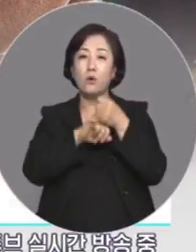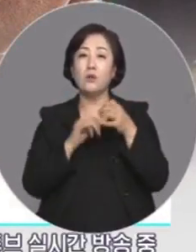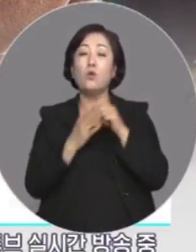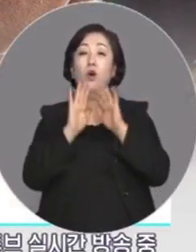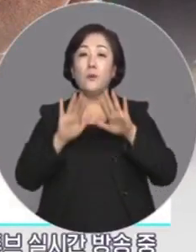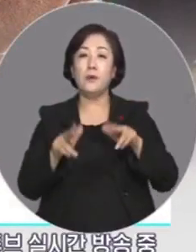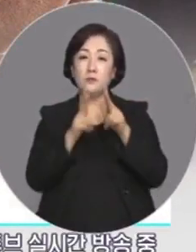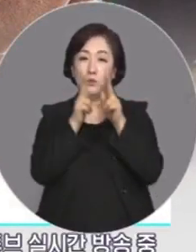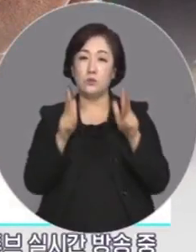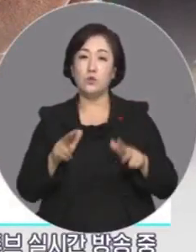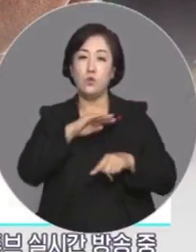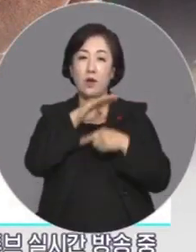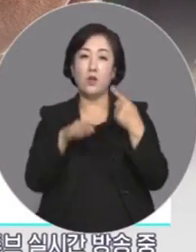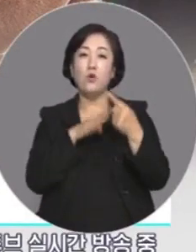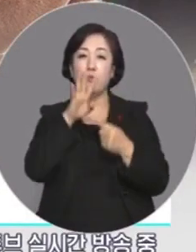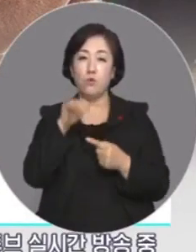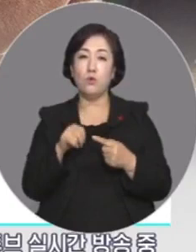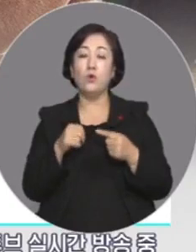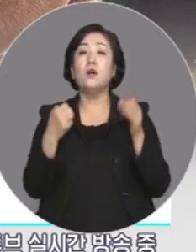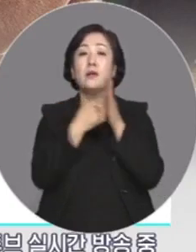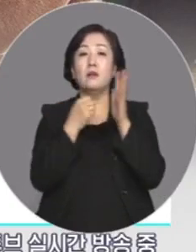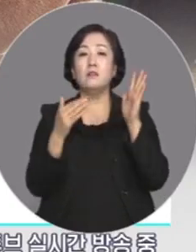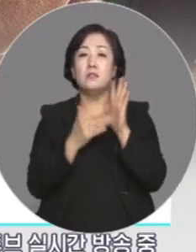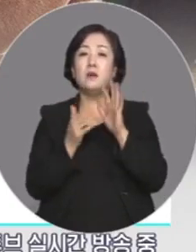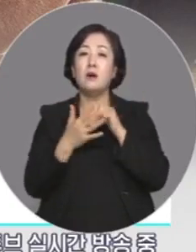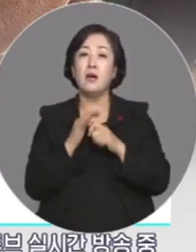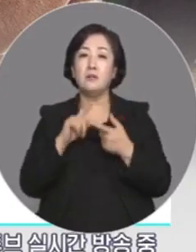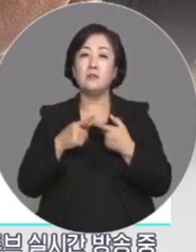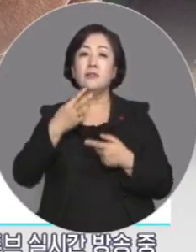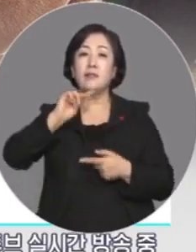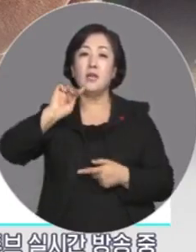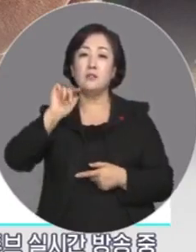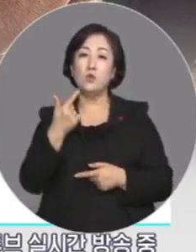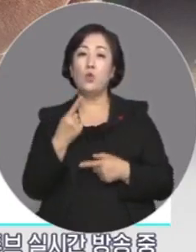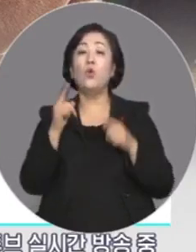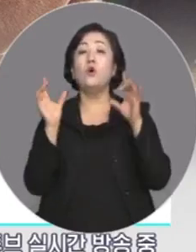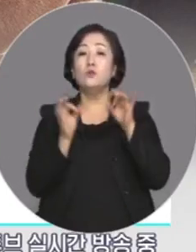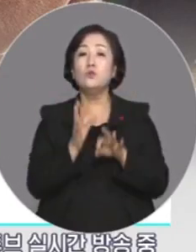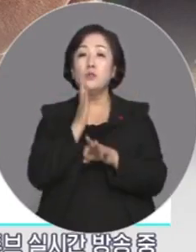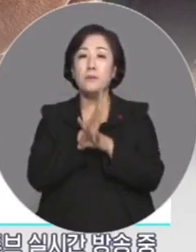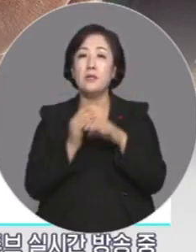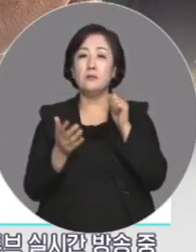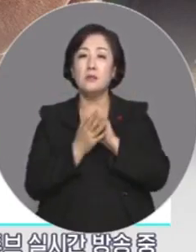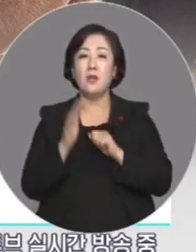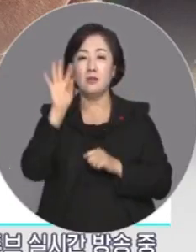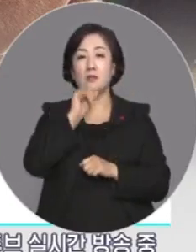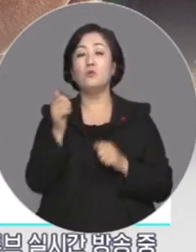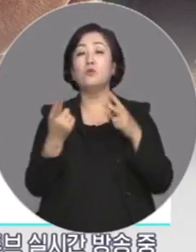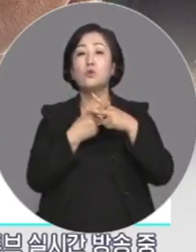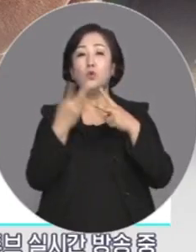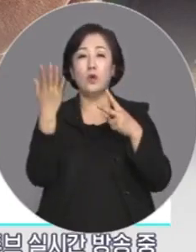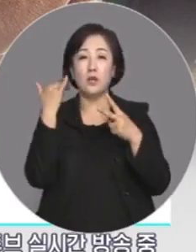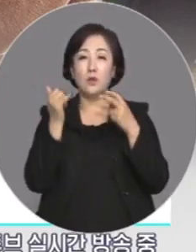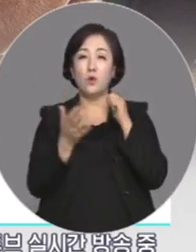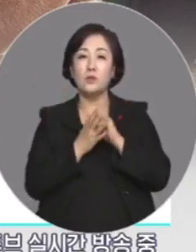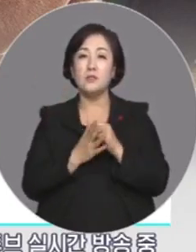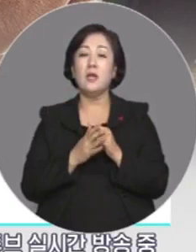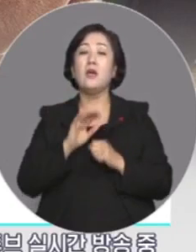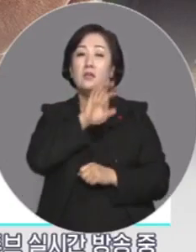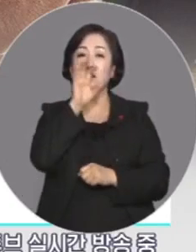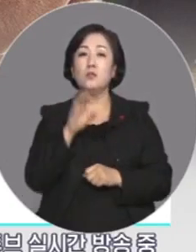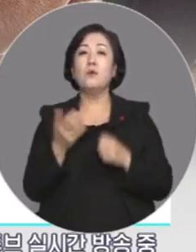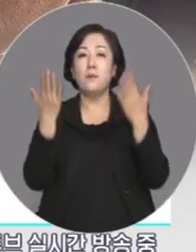주가 환경부가 지정한 탄소 중립 주간이기도 한데요. 울산의 한 초등학교가 전국에서 유일하게 탄소 중립